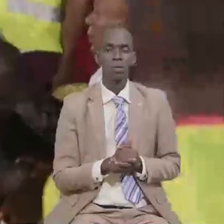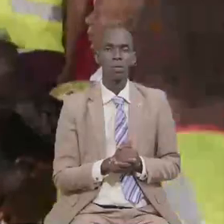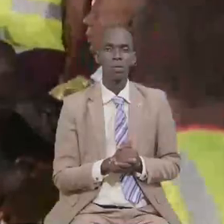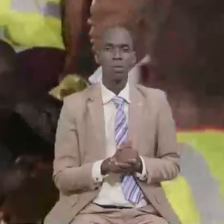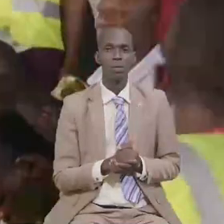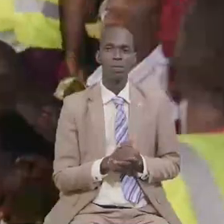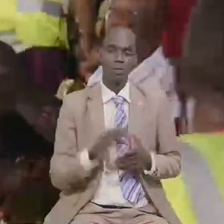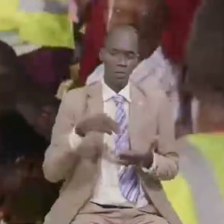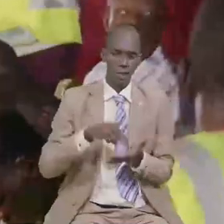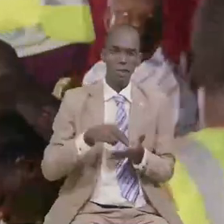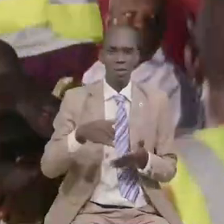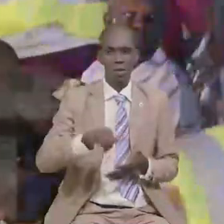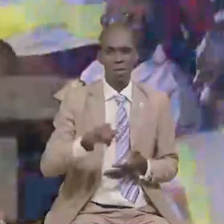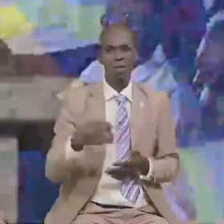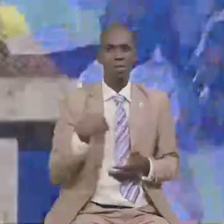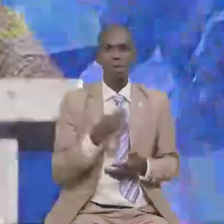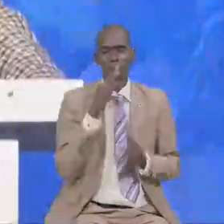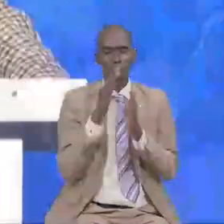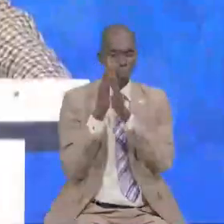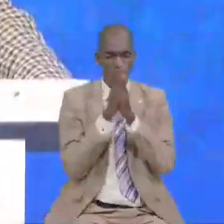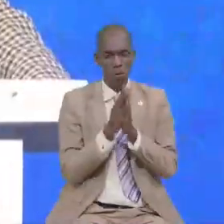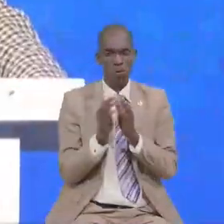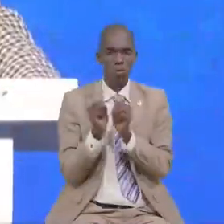Toujours debout, nous allons prier ensemble.